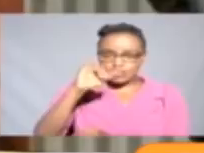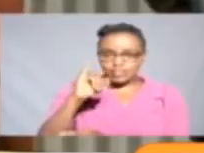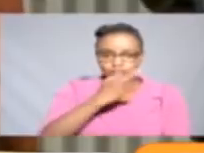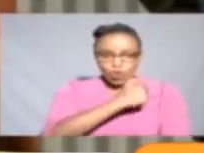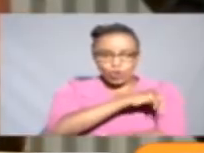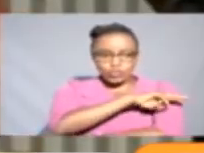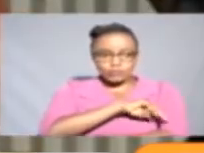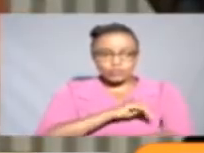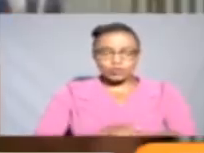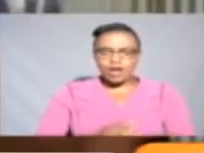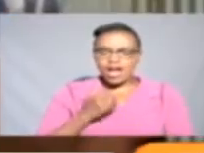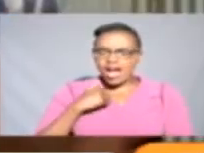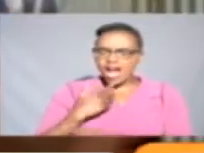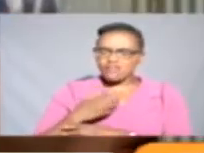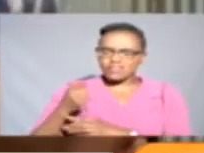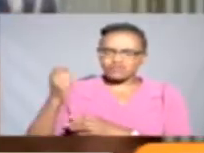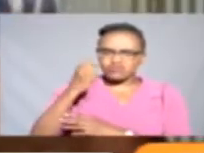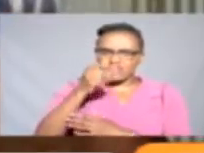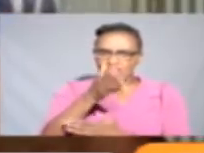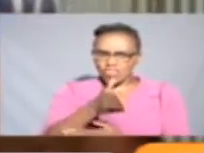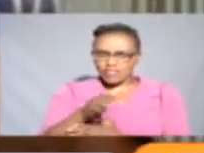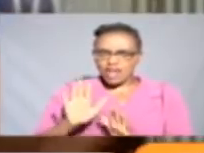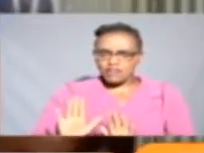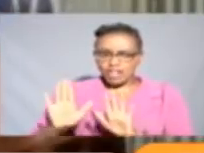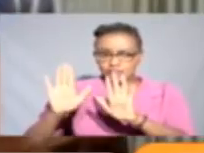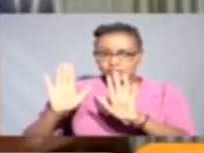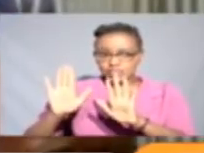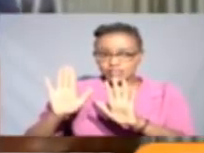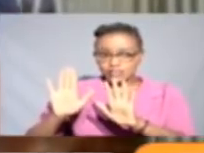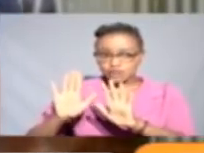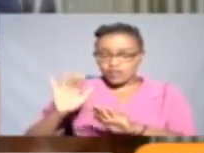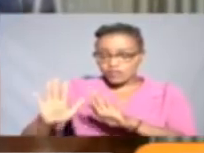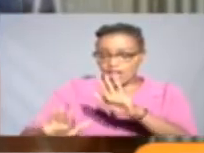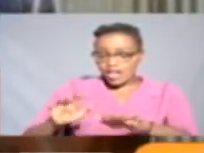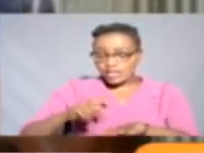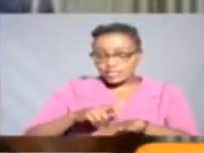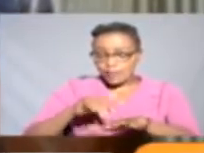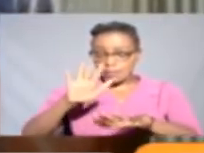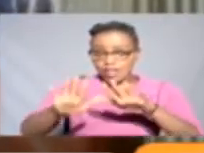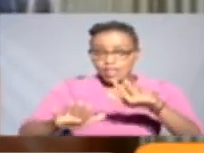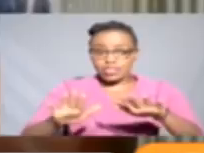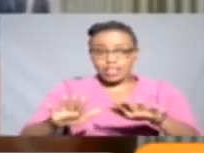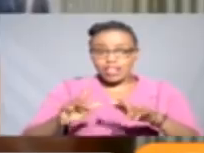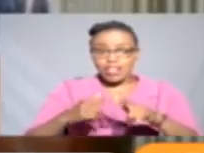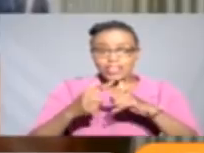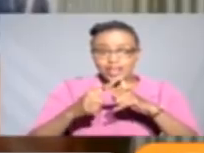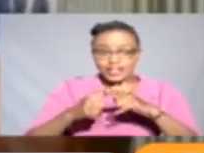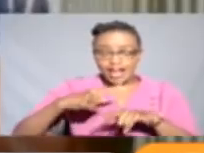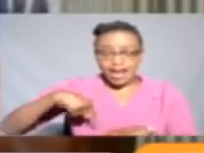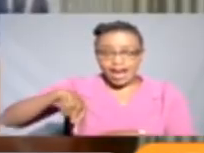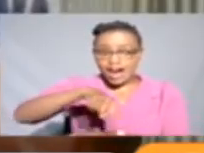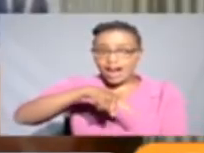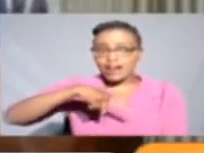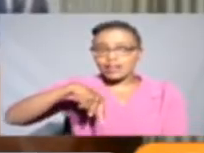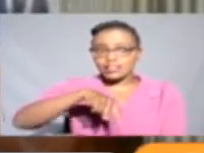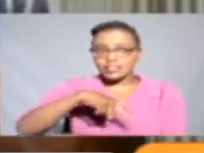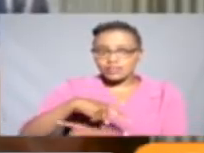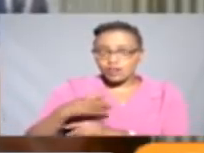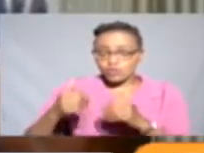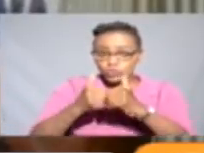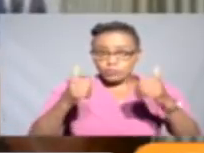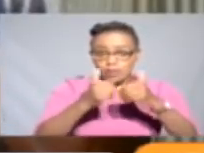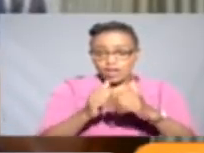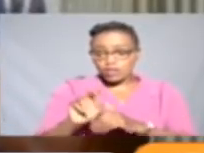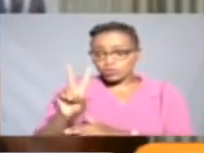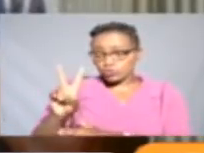na fimbo ingine hapo nini? Ameacha kwa mguu yake, amekanyaga. Sasa baadaye sisi tunaangamiza to separate those